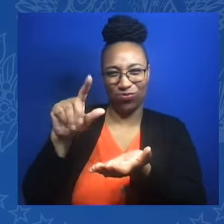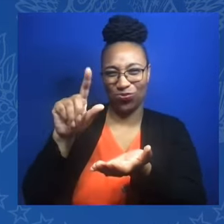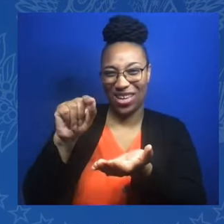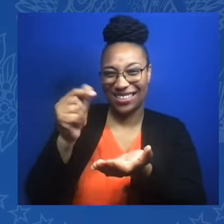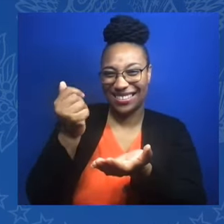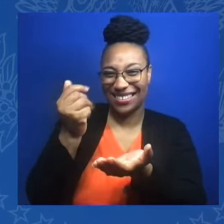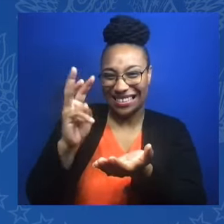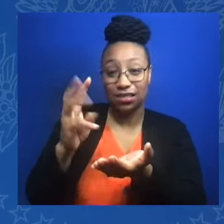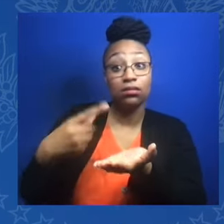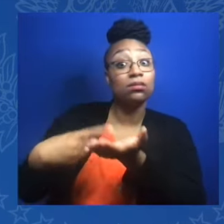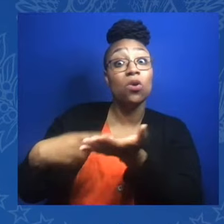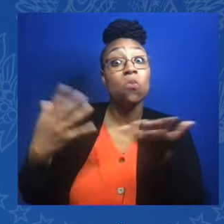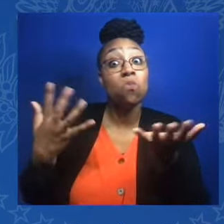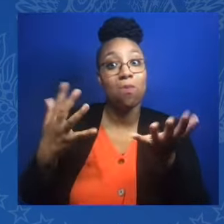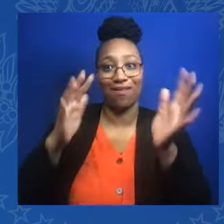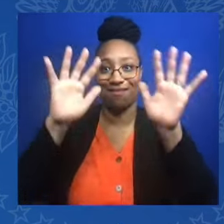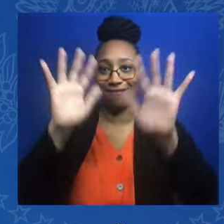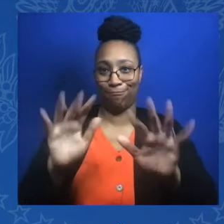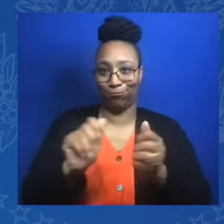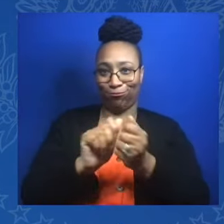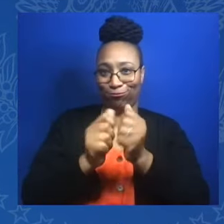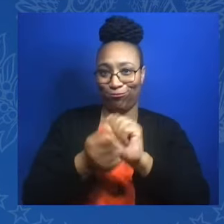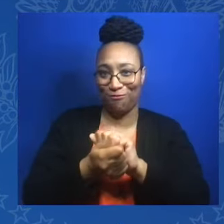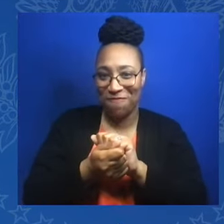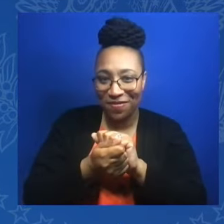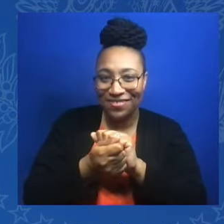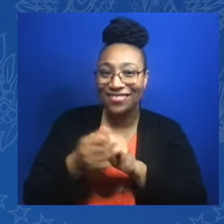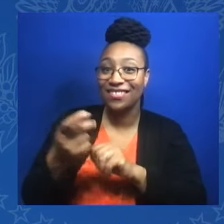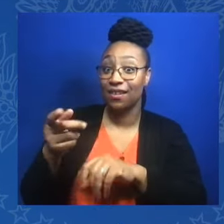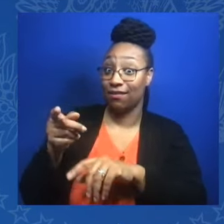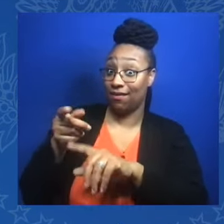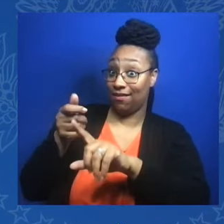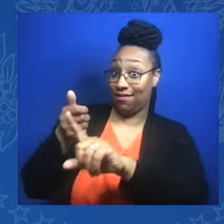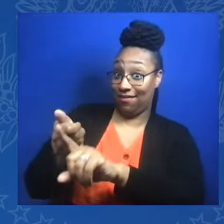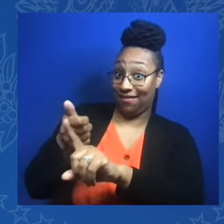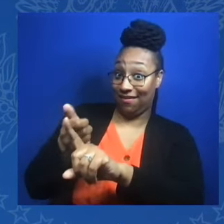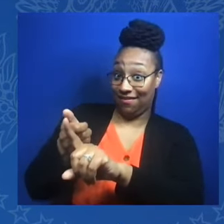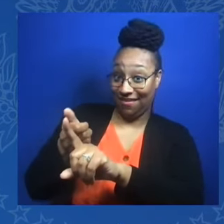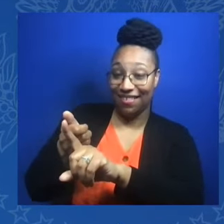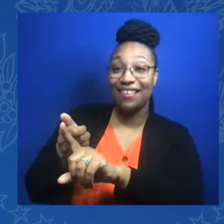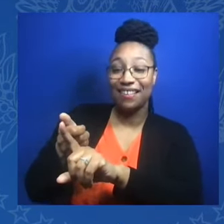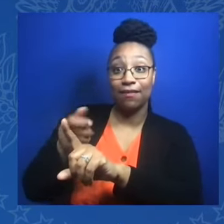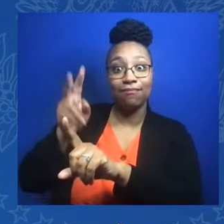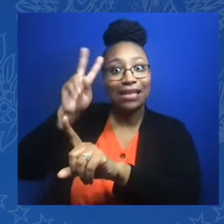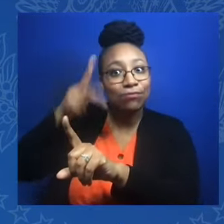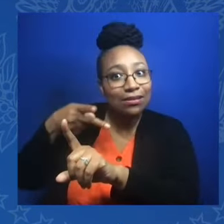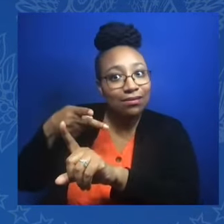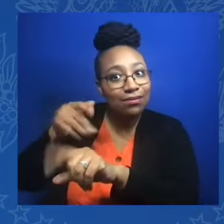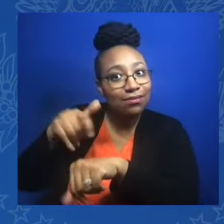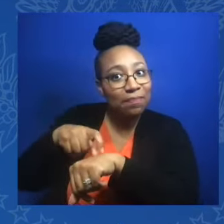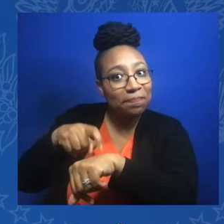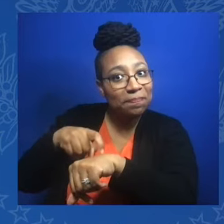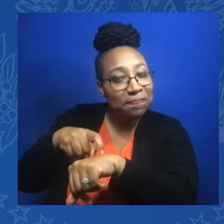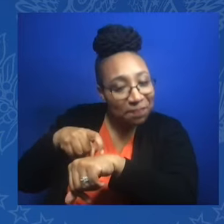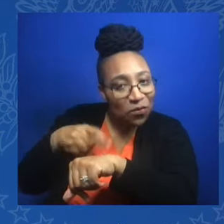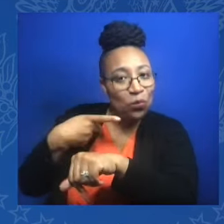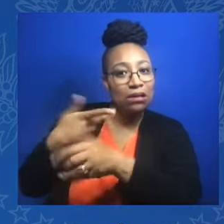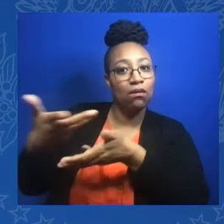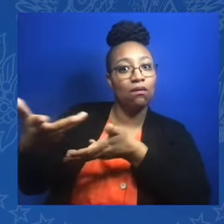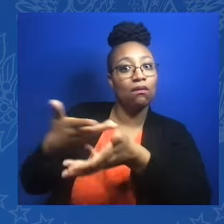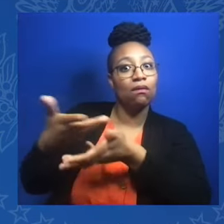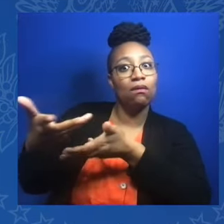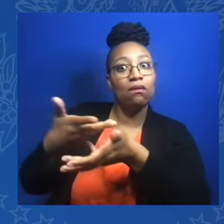que vice-président. Vous aviez rencontré les premiers ministres des provinces et des territoires et les dirigeants